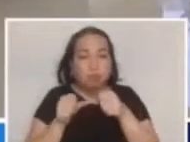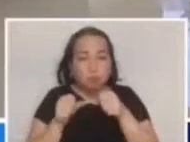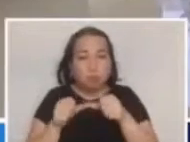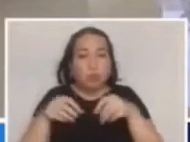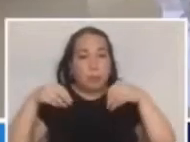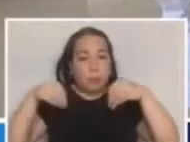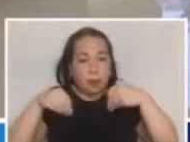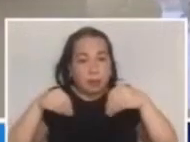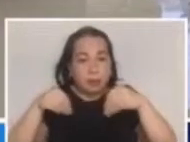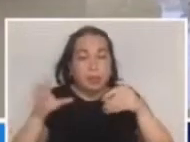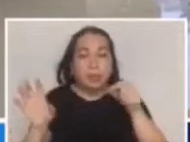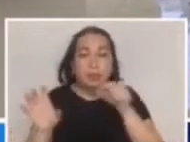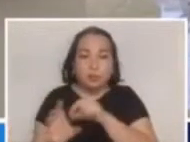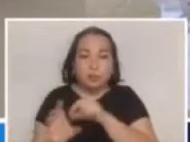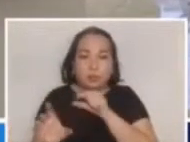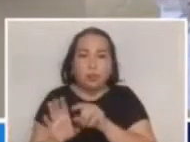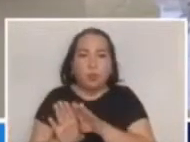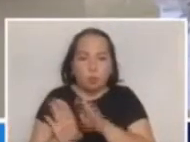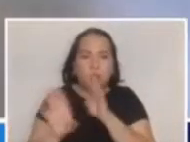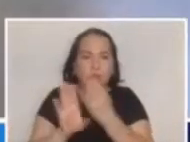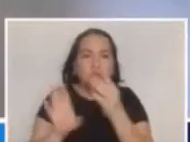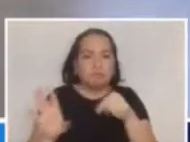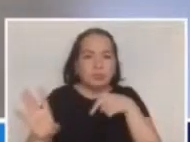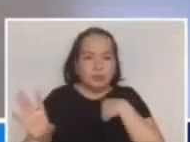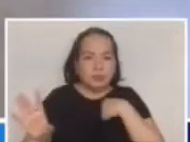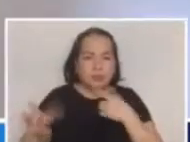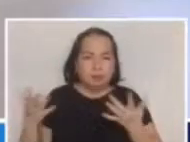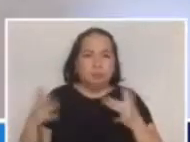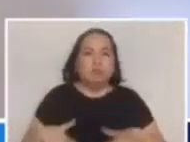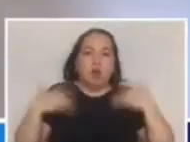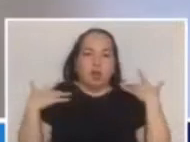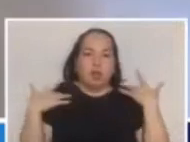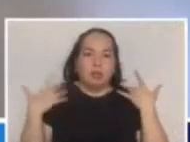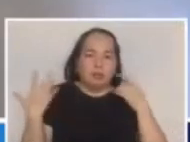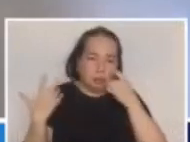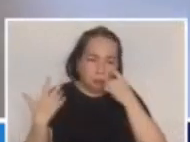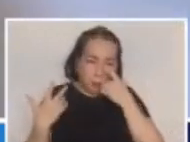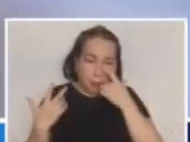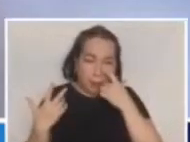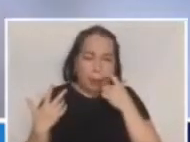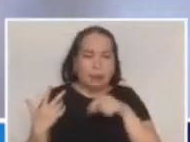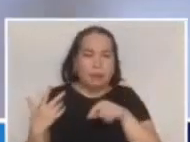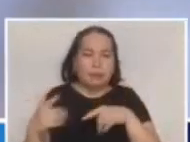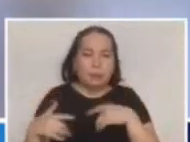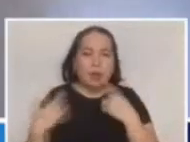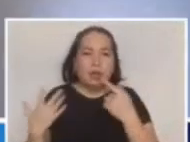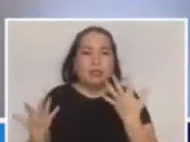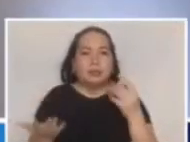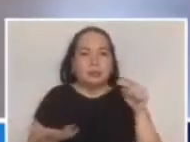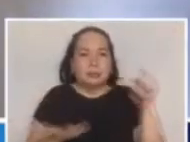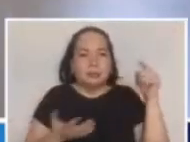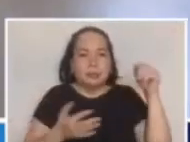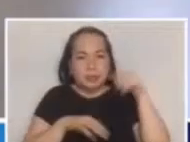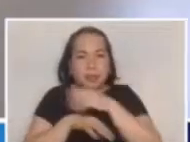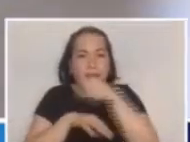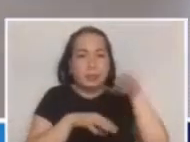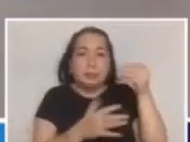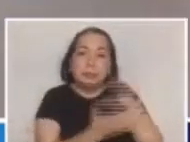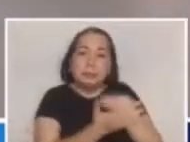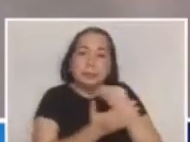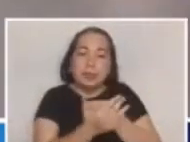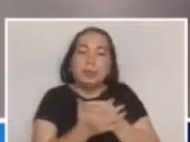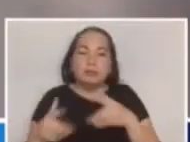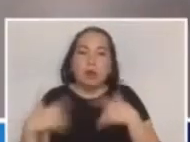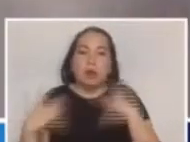lang ngayon is we have started to open up some of our, pinag-aaralan namin yung some of the tourism